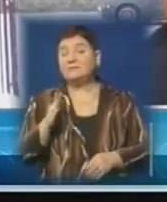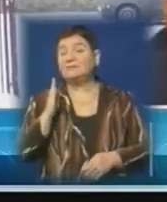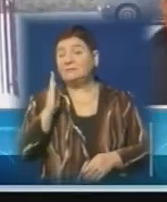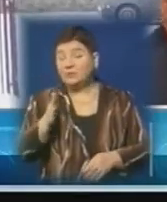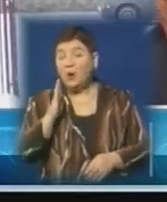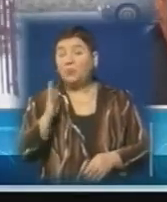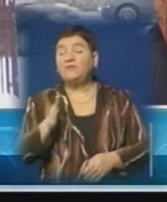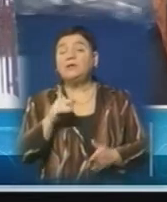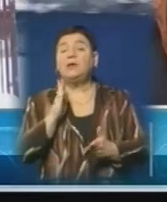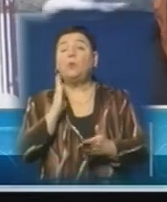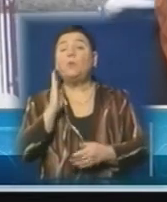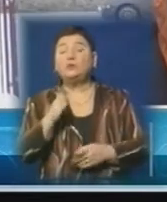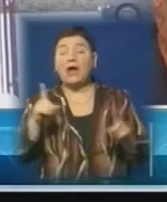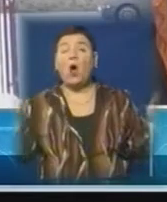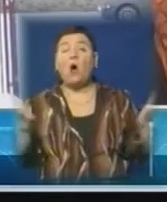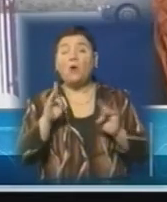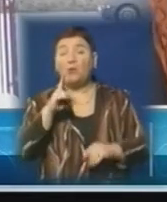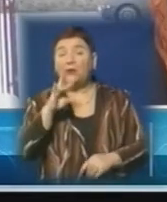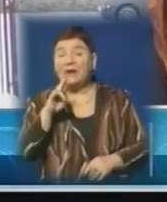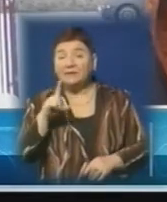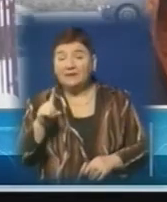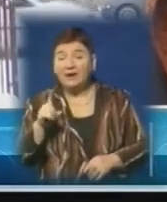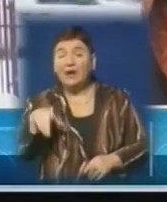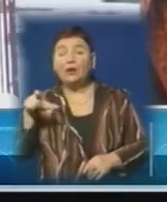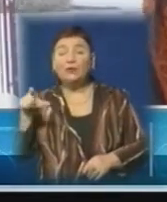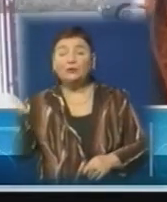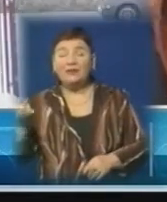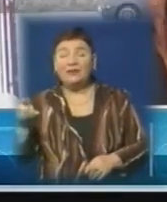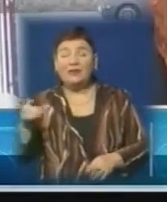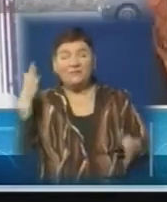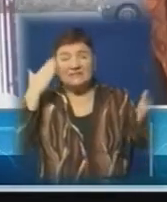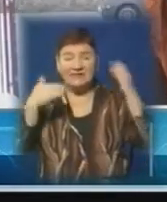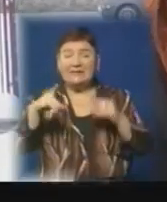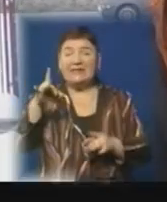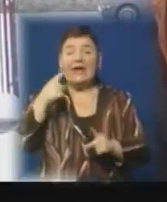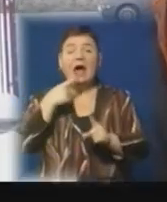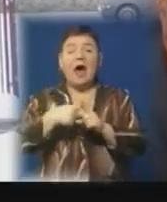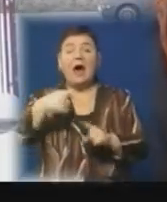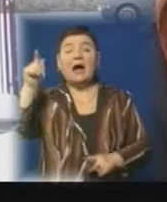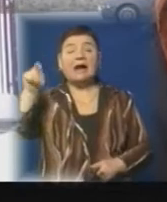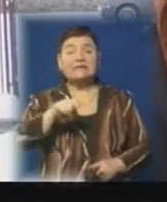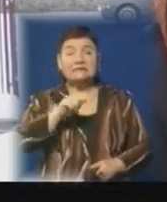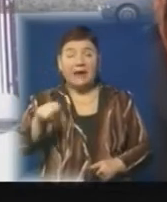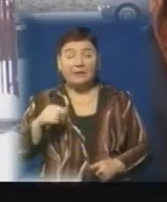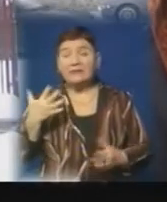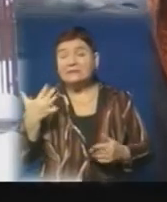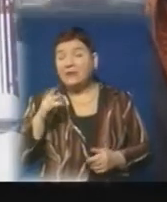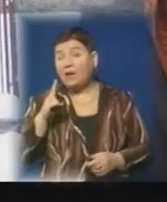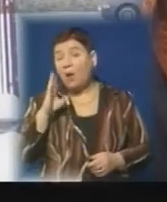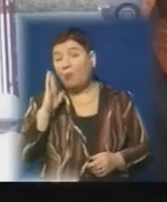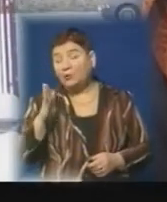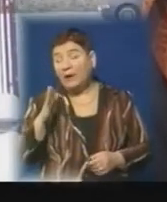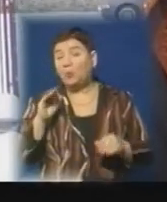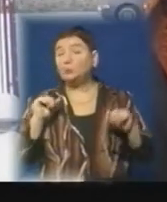бути колядки, люди мають звеселяти Христа, мають спілкуватись, наскільки це буде